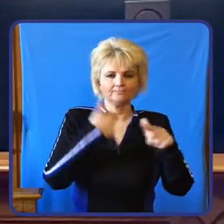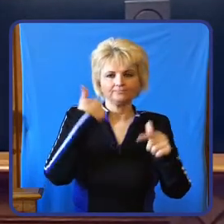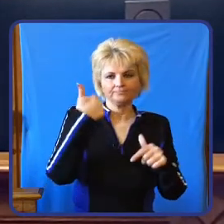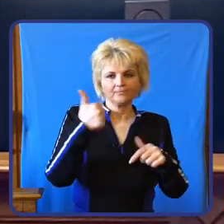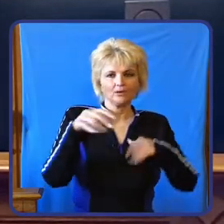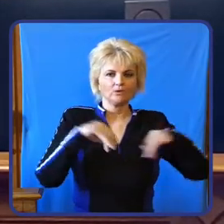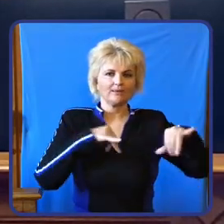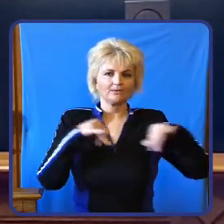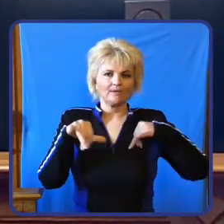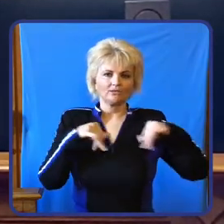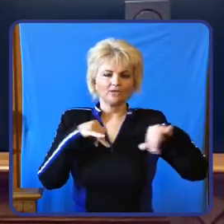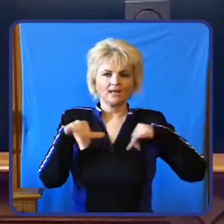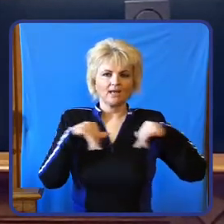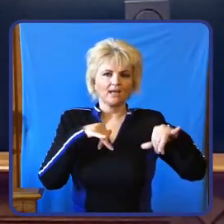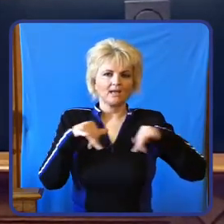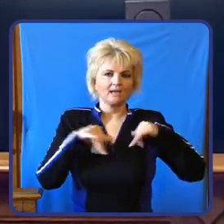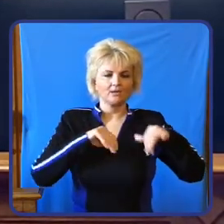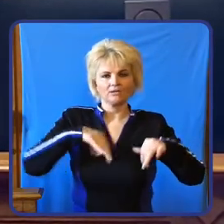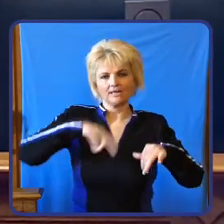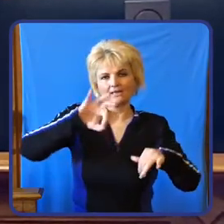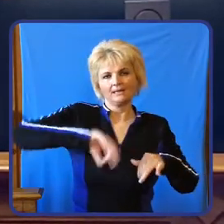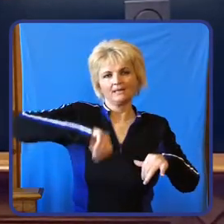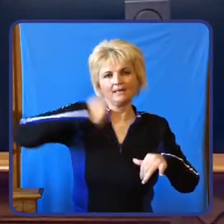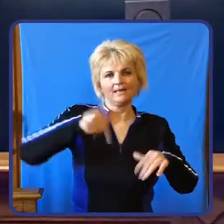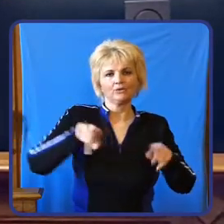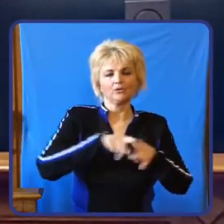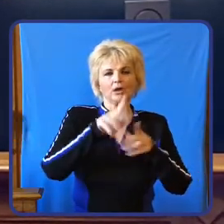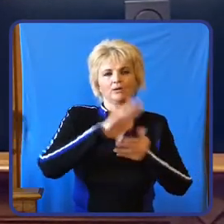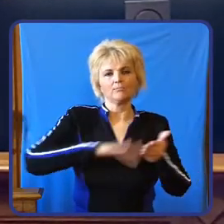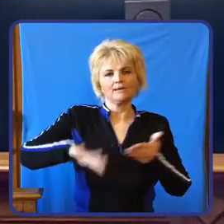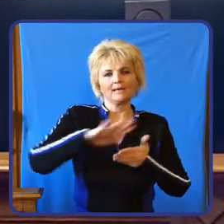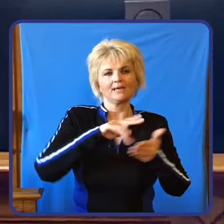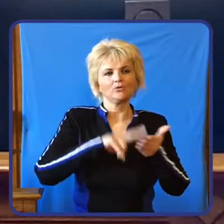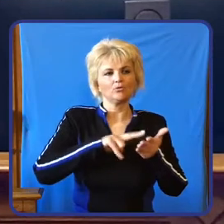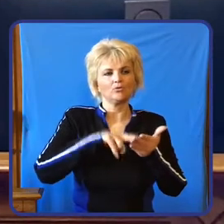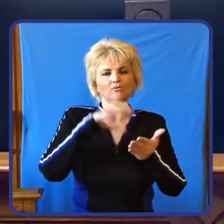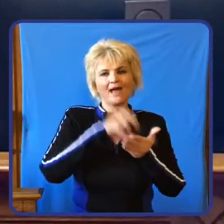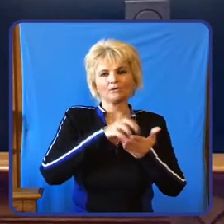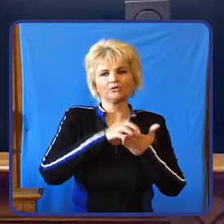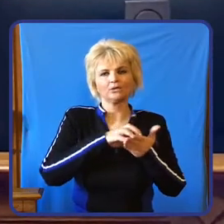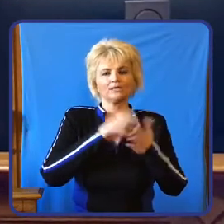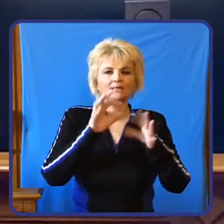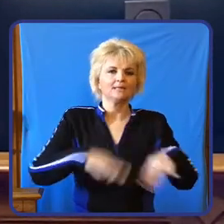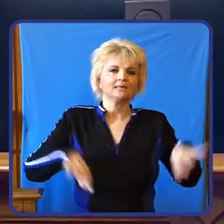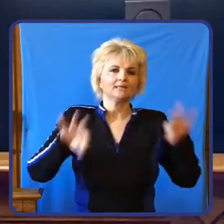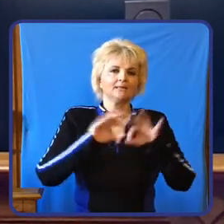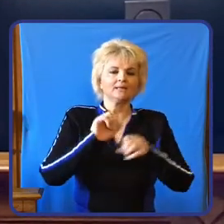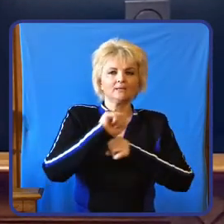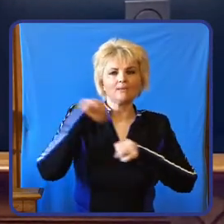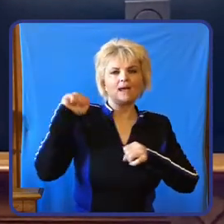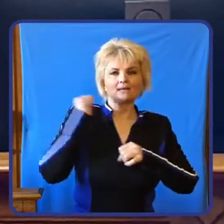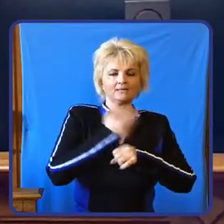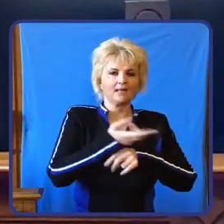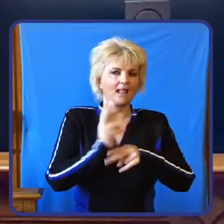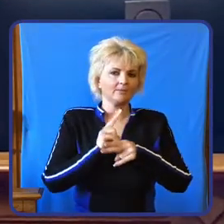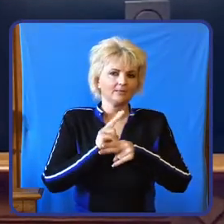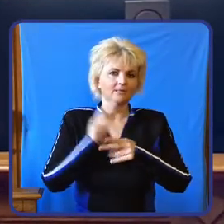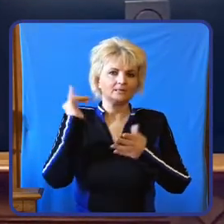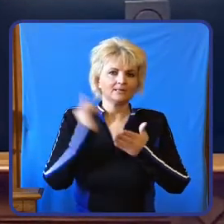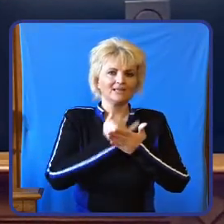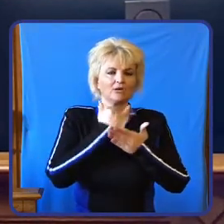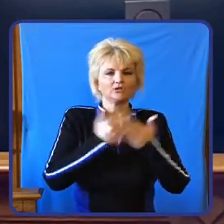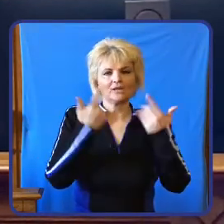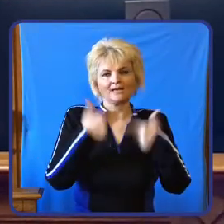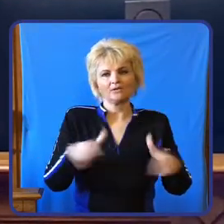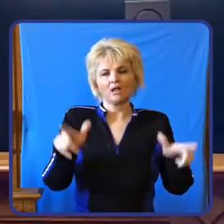hogy Hódműzővásárhely az egyetlen olyan megyejogú város, amely teljesen pártállami